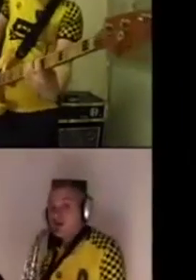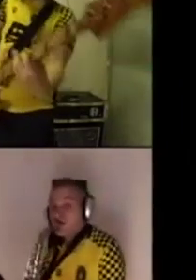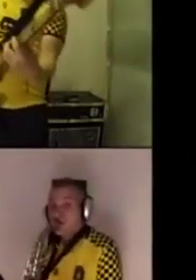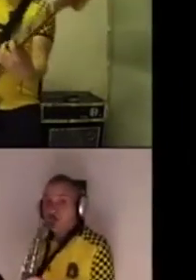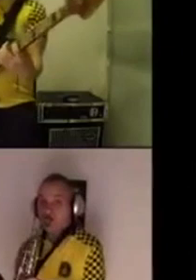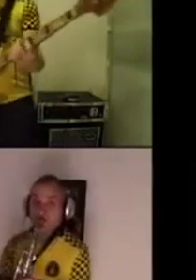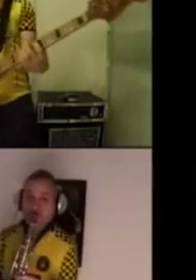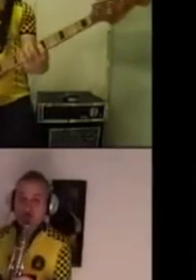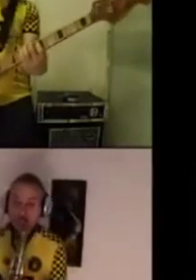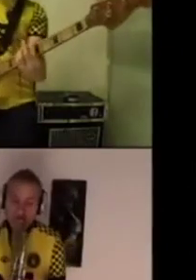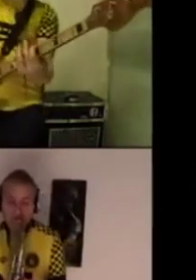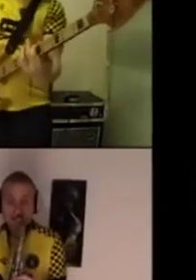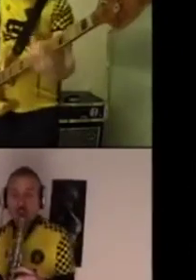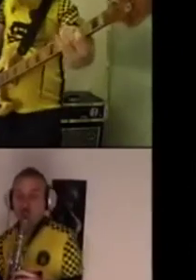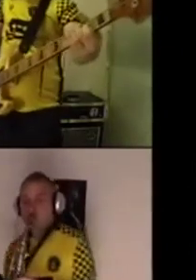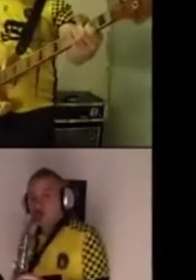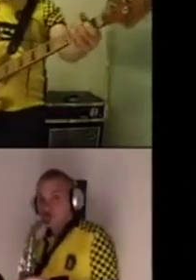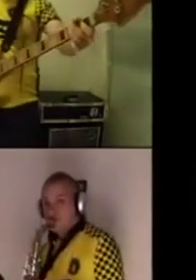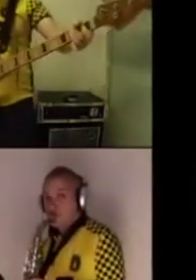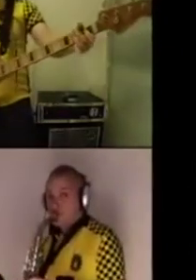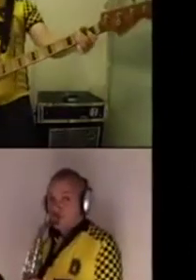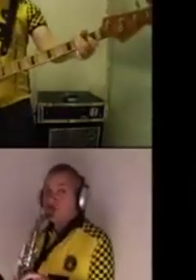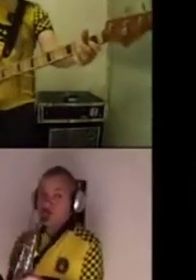Stay at home and don't be dumb.